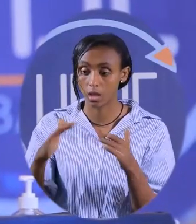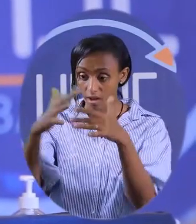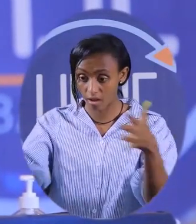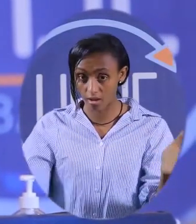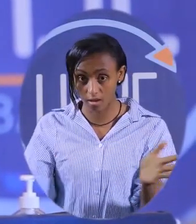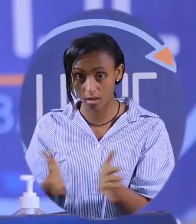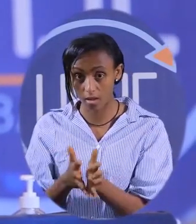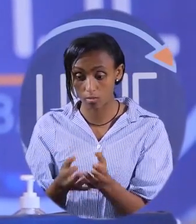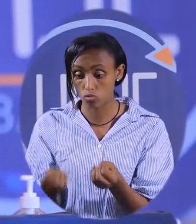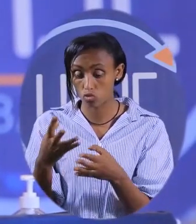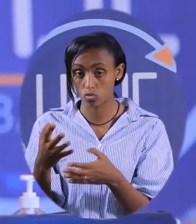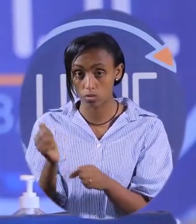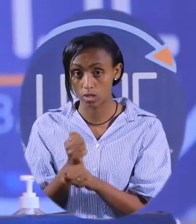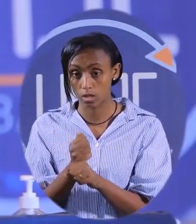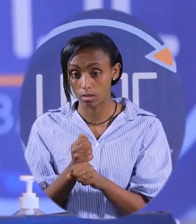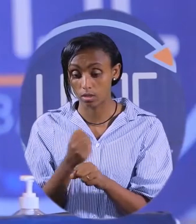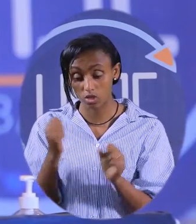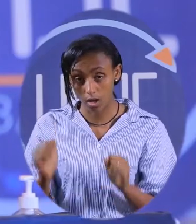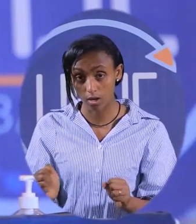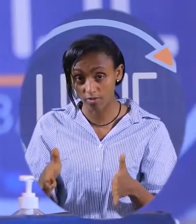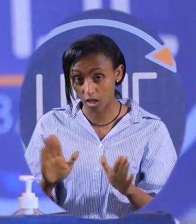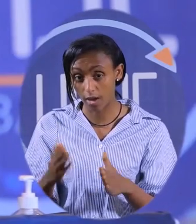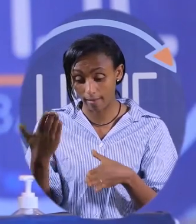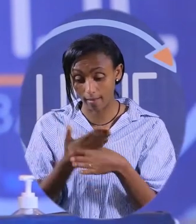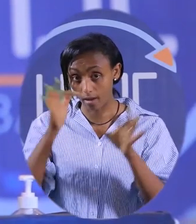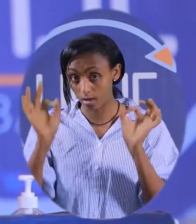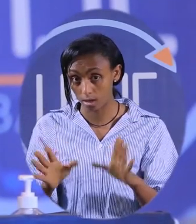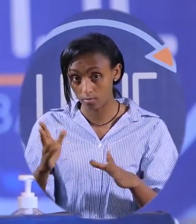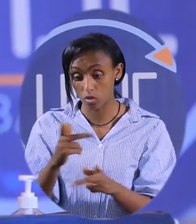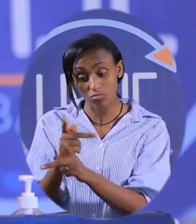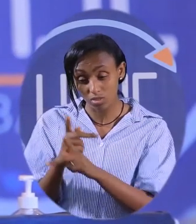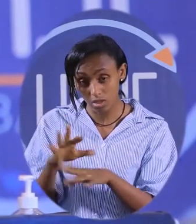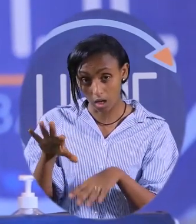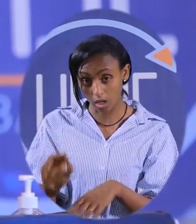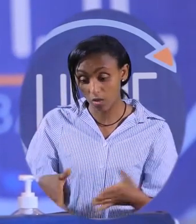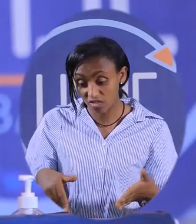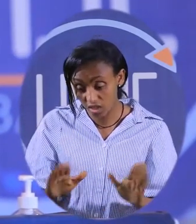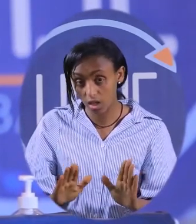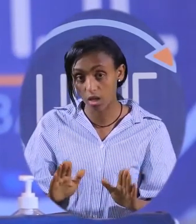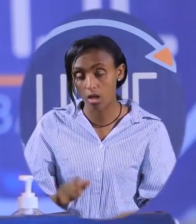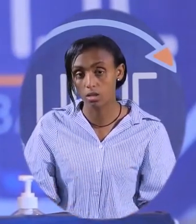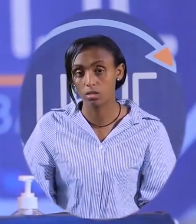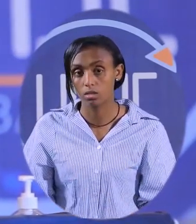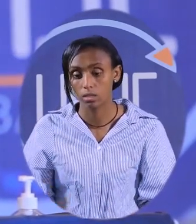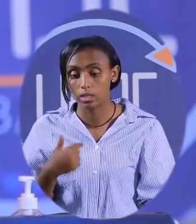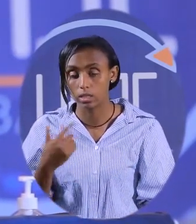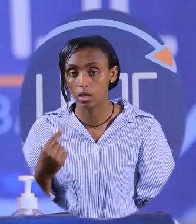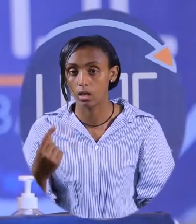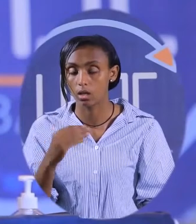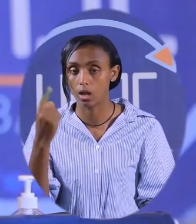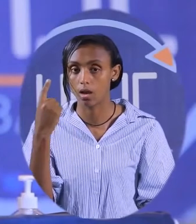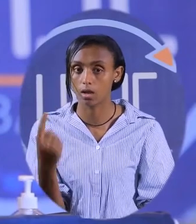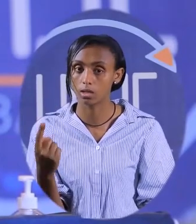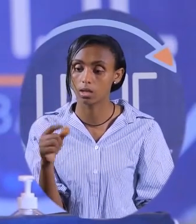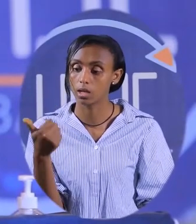እችላለሁ? ይፈቀዳል? ከልካይ የለም? ብድር አገኛለሁ የሚፈቅድልኝ አካል የለም? እኔና አንድ